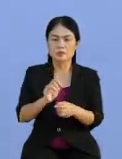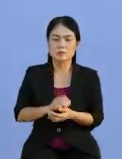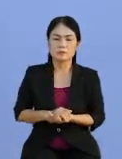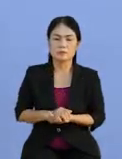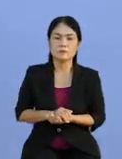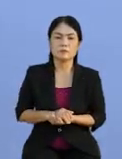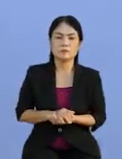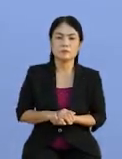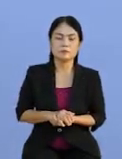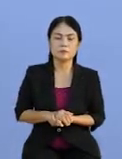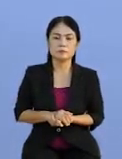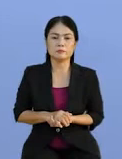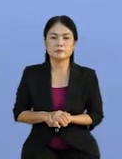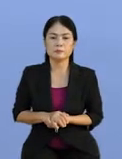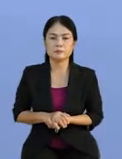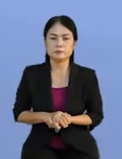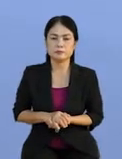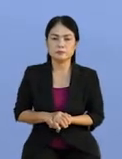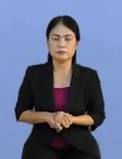à cục cho áp